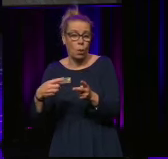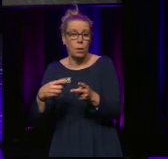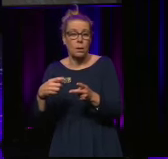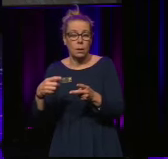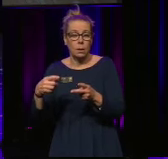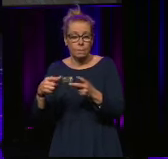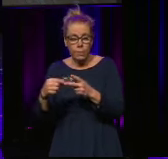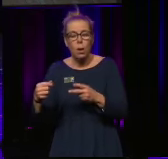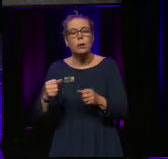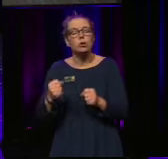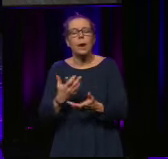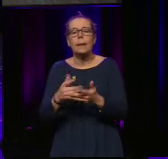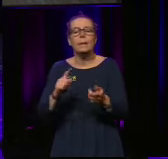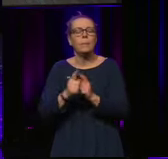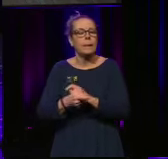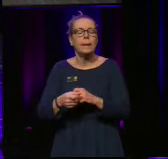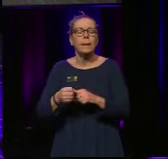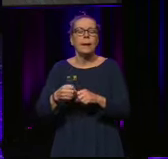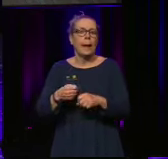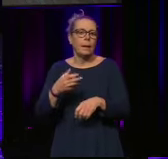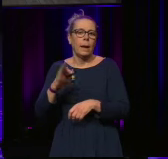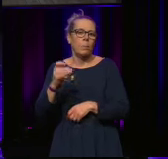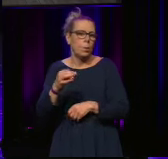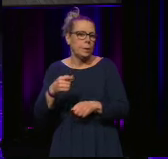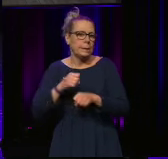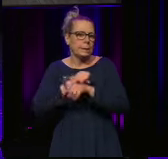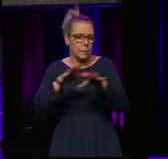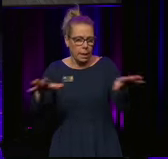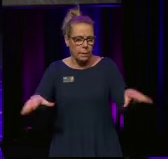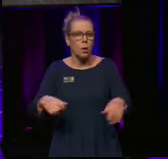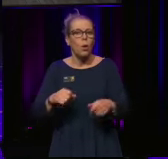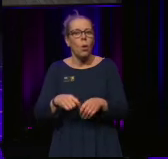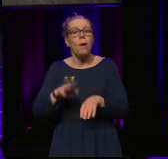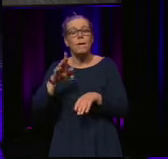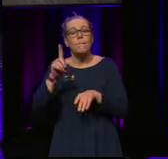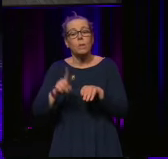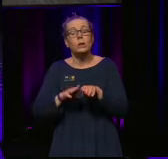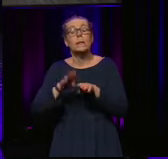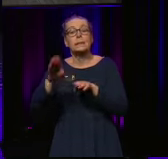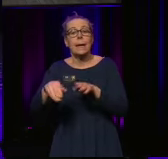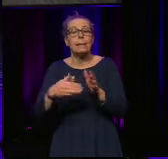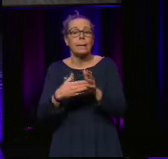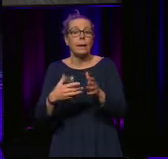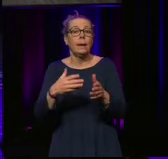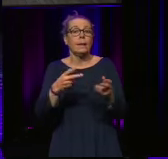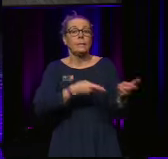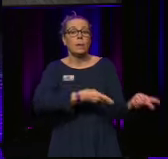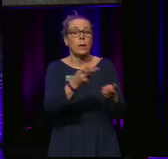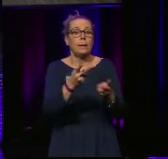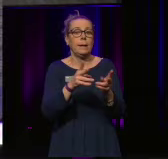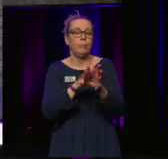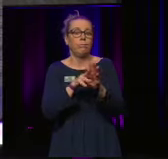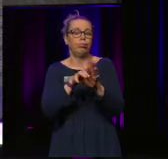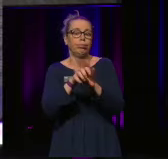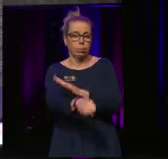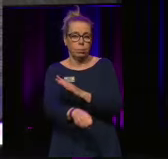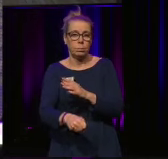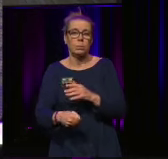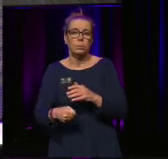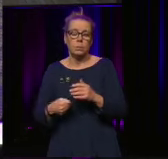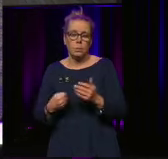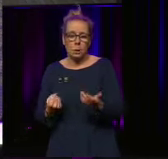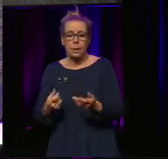populistisk majoritet som innebär första steget mot att avskaffa demokratin. Det är det juristkommissionen, svenska avdelningen, i